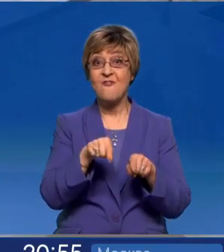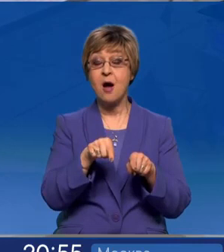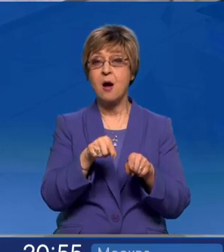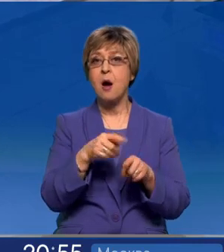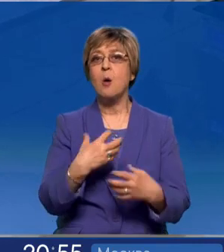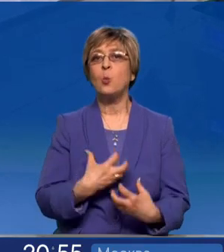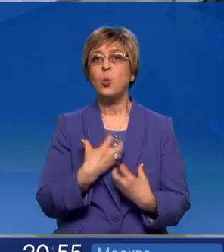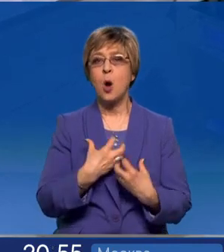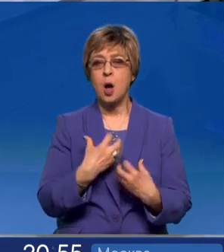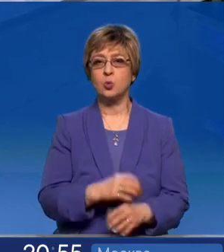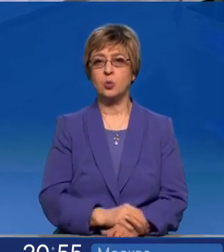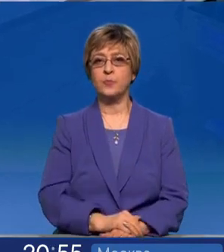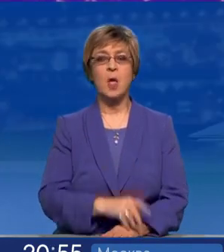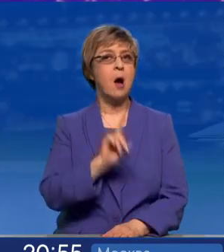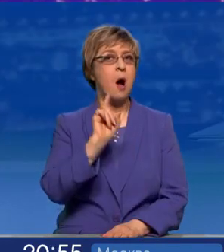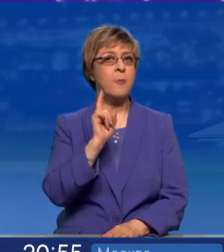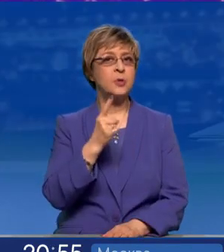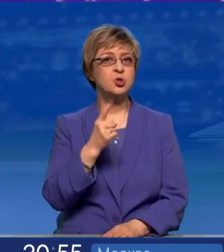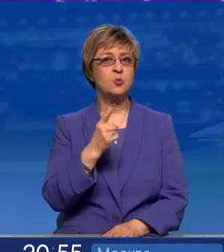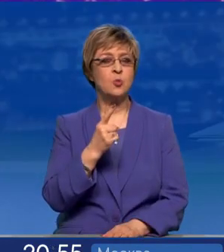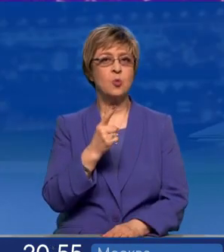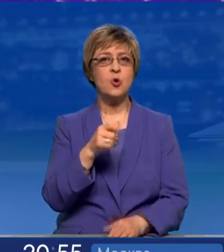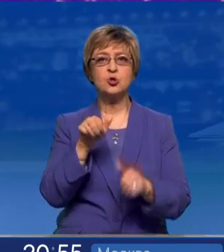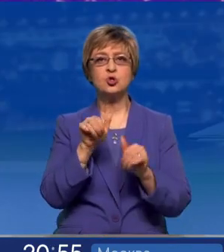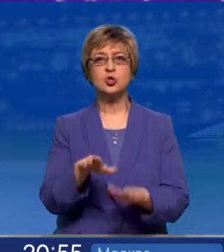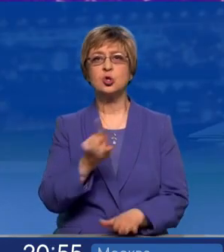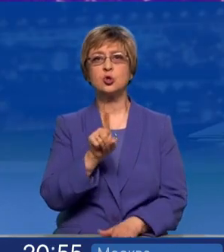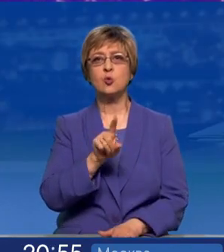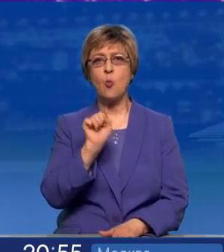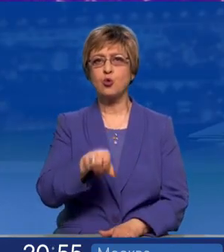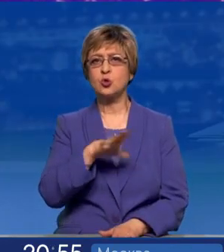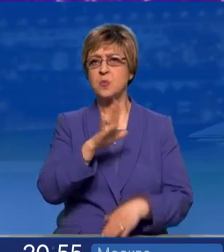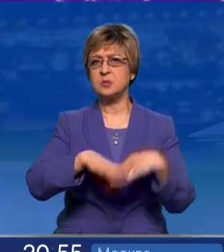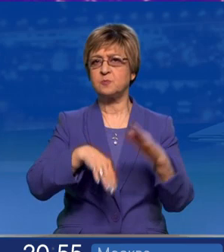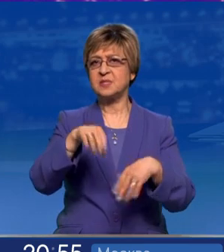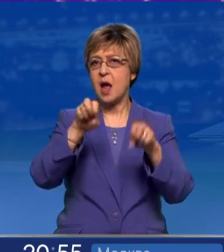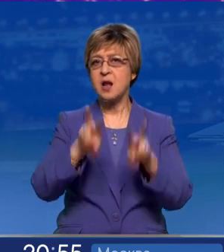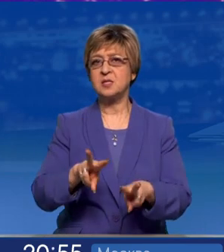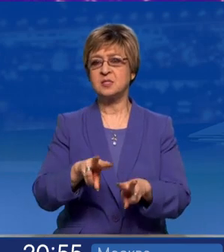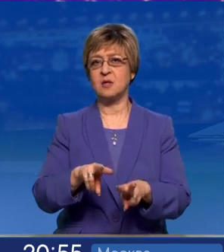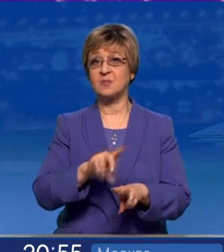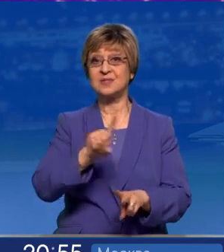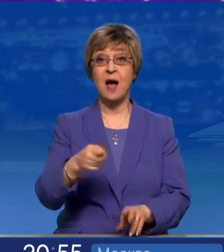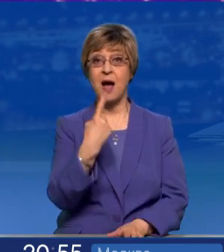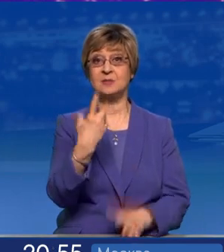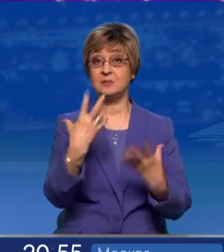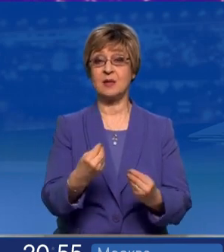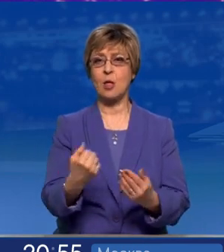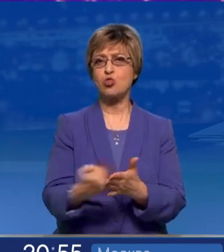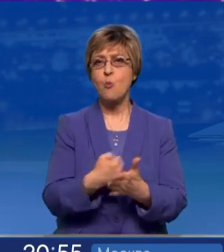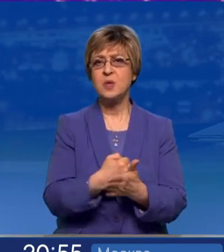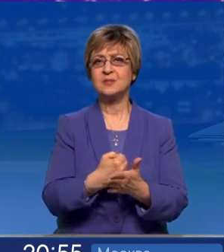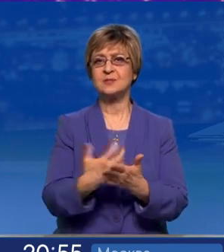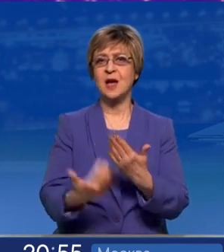кто-то решил, что можно стать, я не знаю, специалистом, вырасти за один день? Ну как? Ну, ты хочешь, да. Так сказать, добиться каких-то результатов, не знаю,